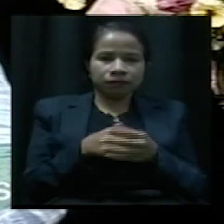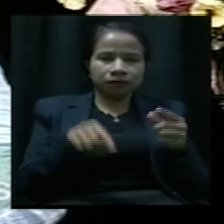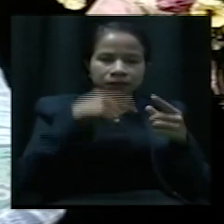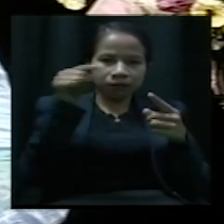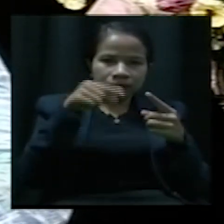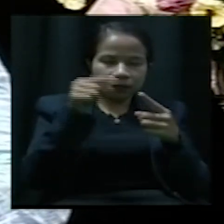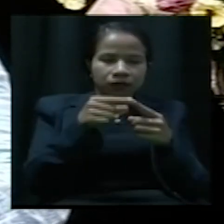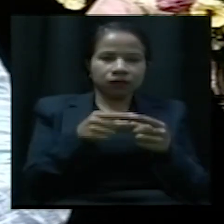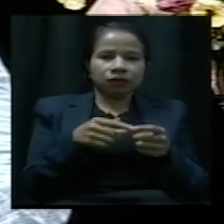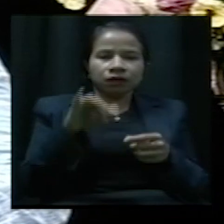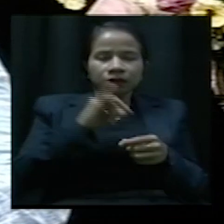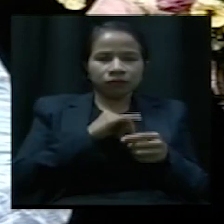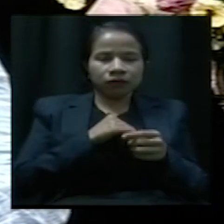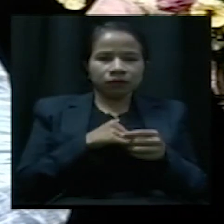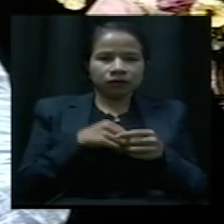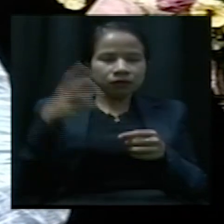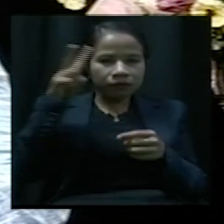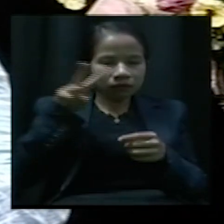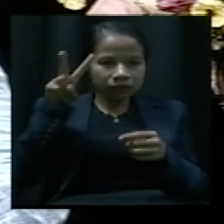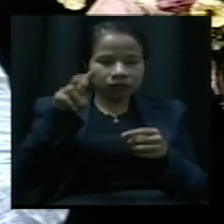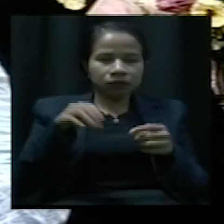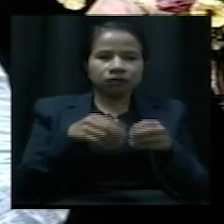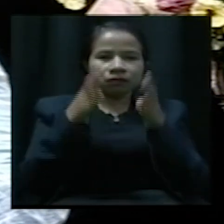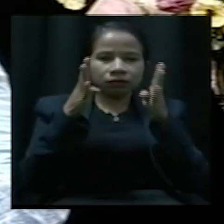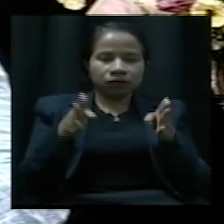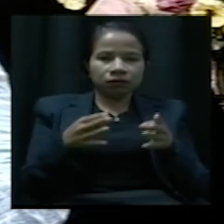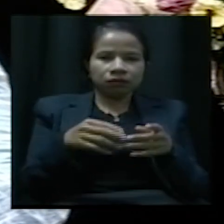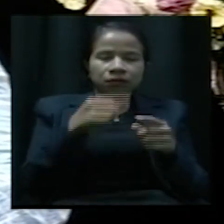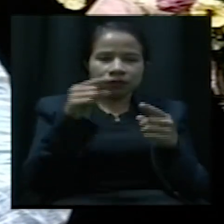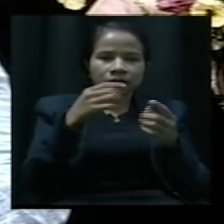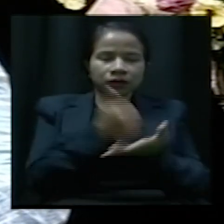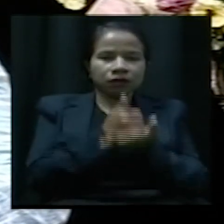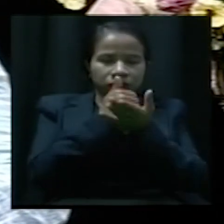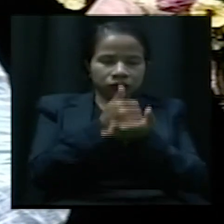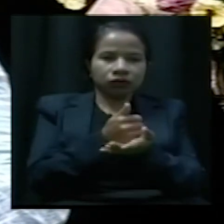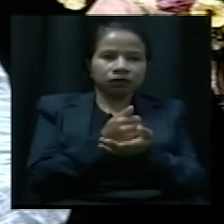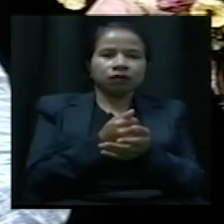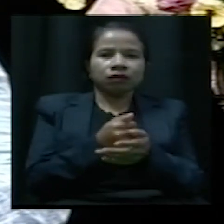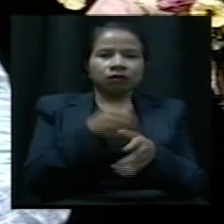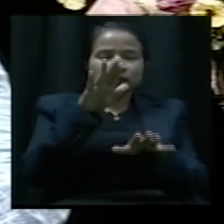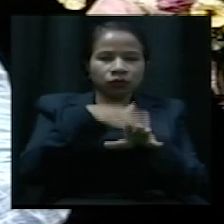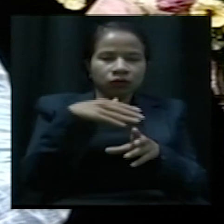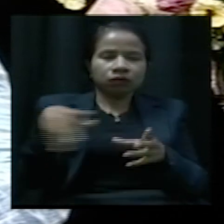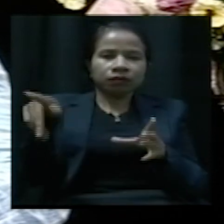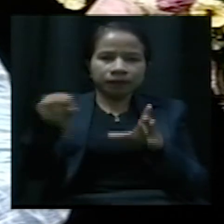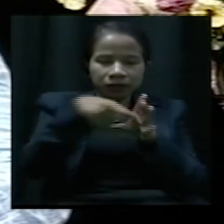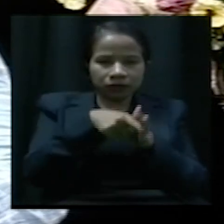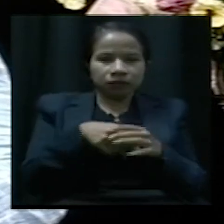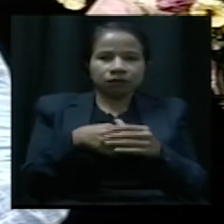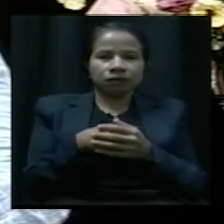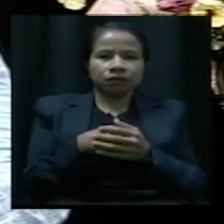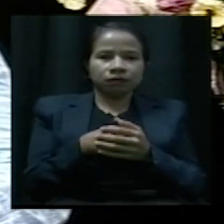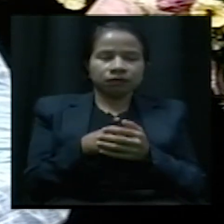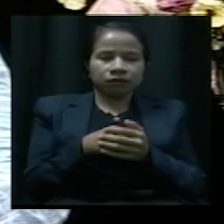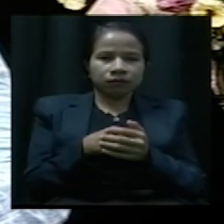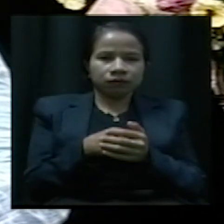hau ni pesquisador internasional ne mak hau apoio ni a convida hau para bele involve